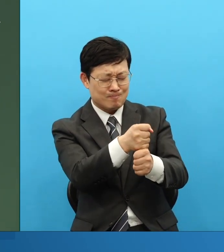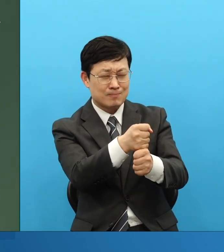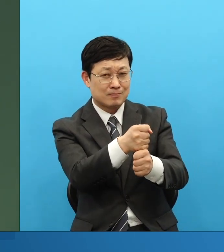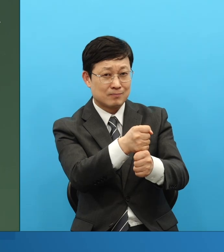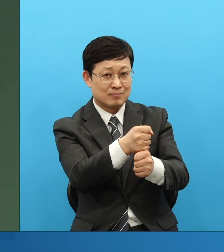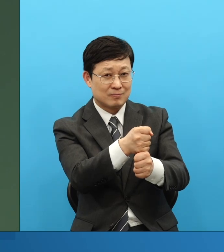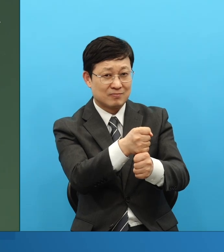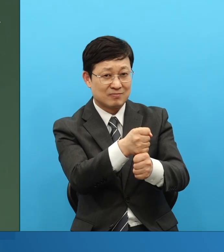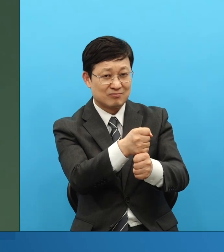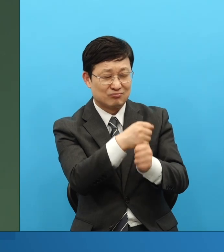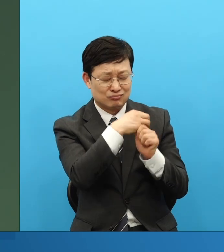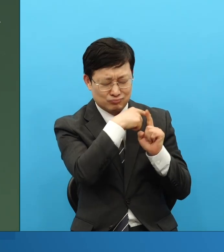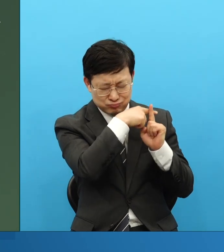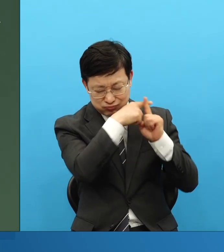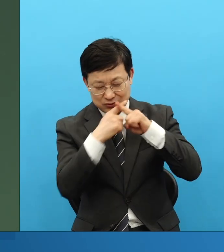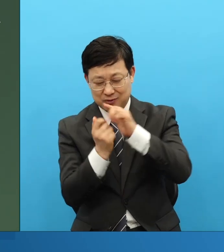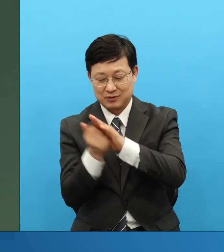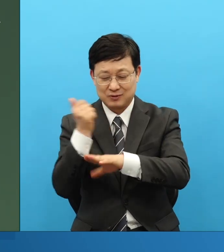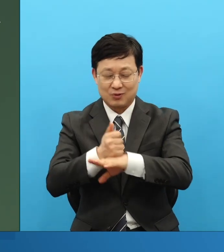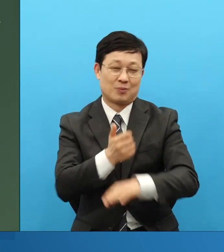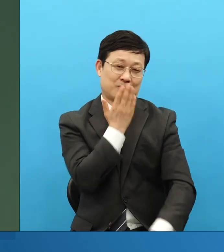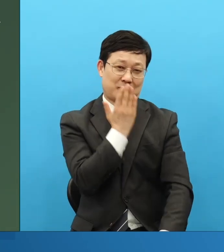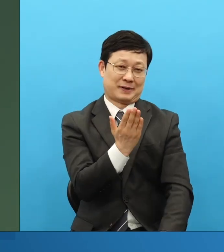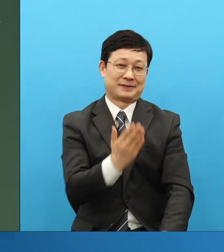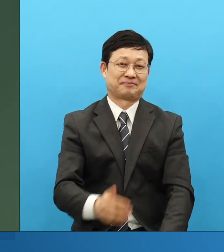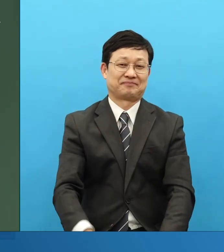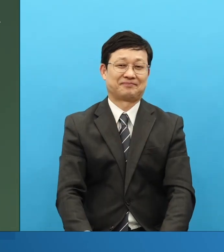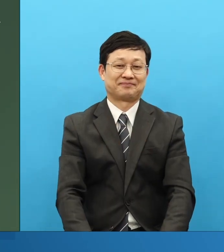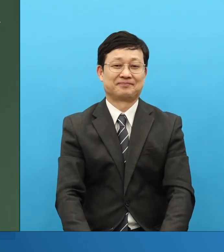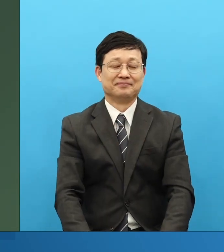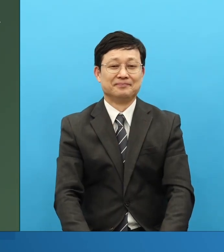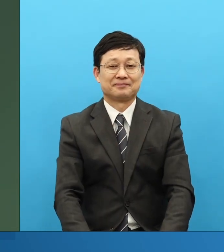수밖에 없습니다. Then you're bound to succeed. 그러면서